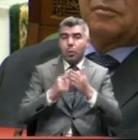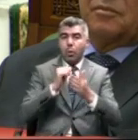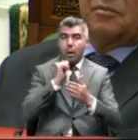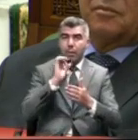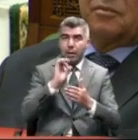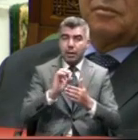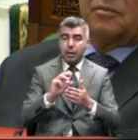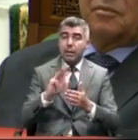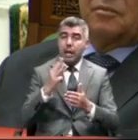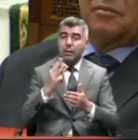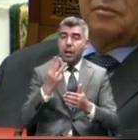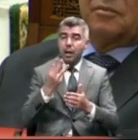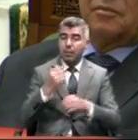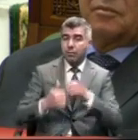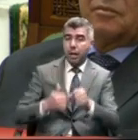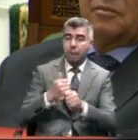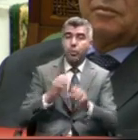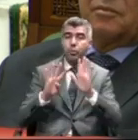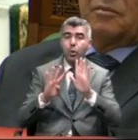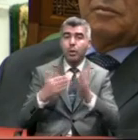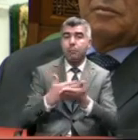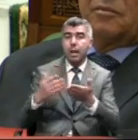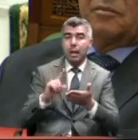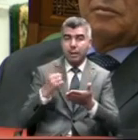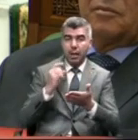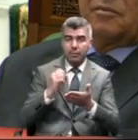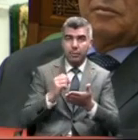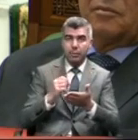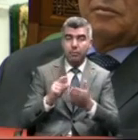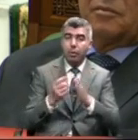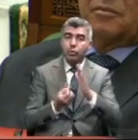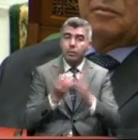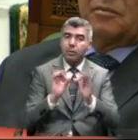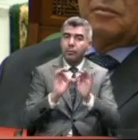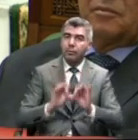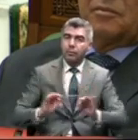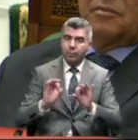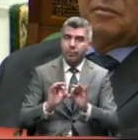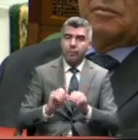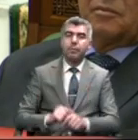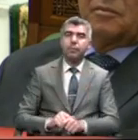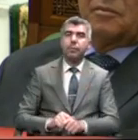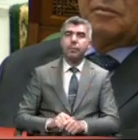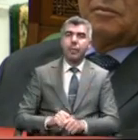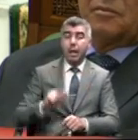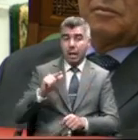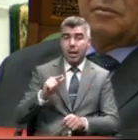تدخل في هذه السنه المليار ديال الدرهم ولكن هذا الشيء ماشي جديد انا تنضم انه